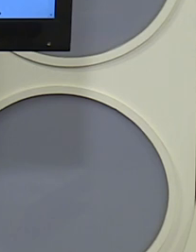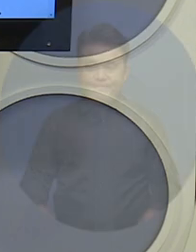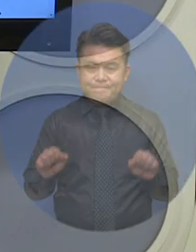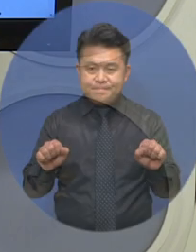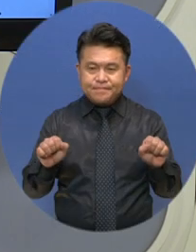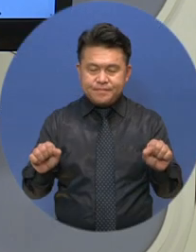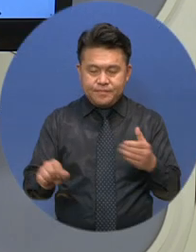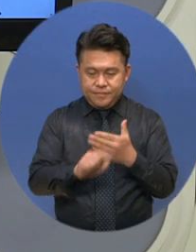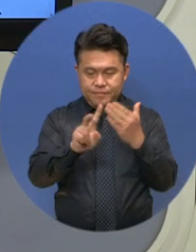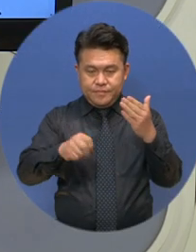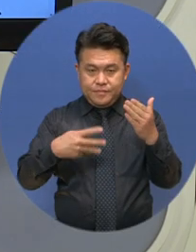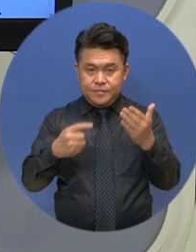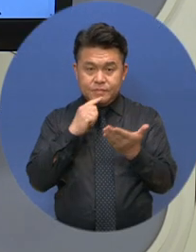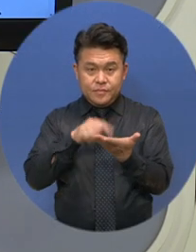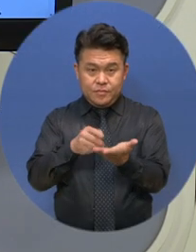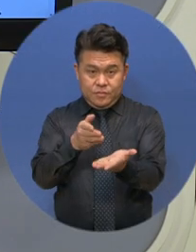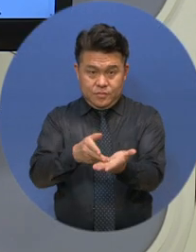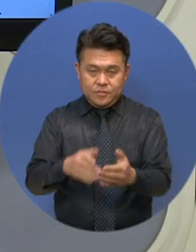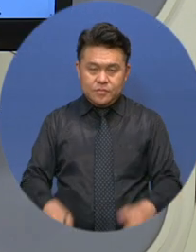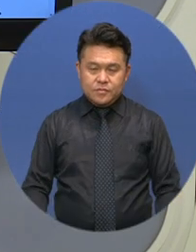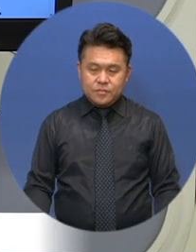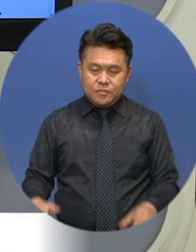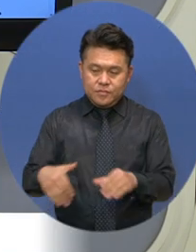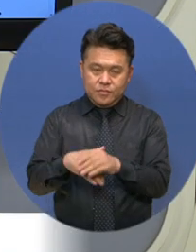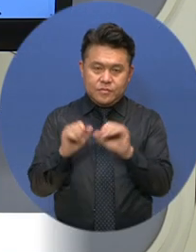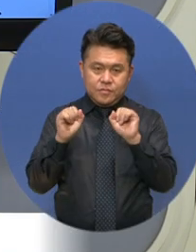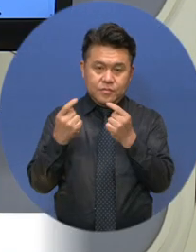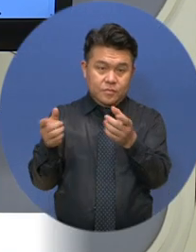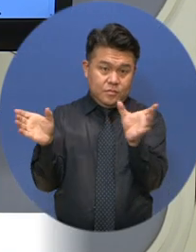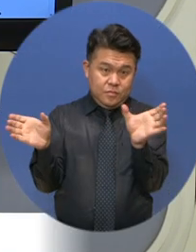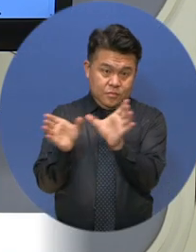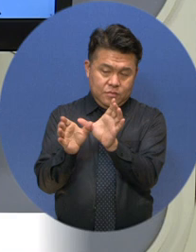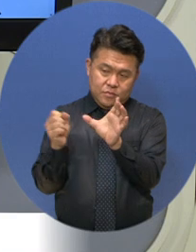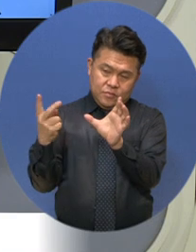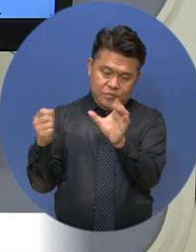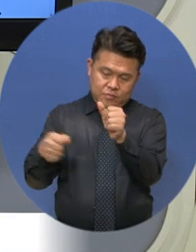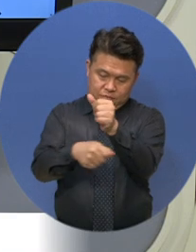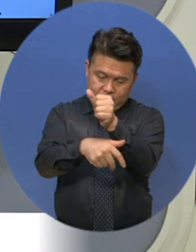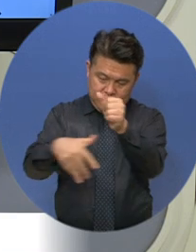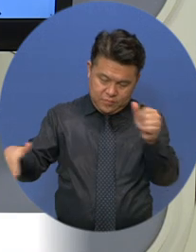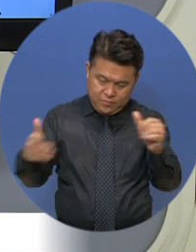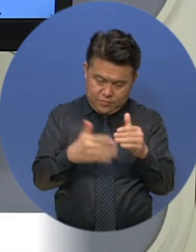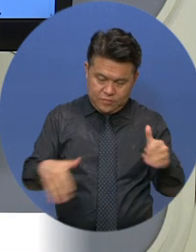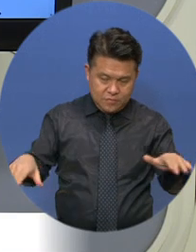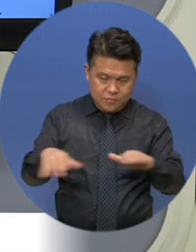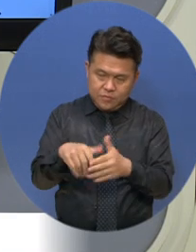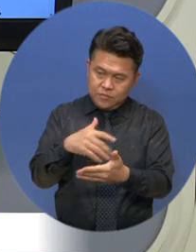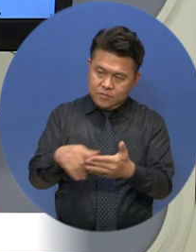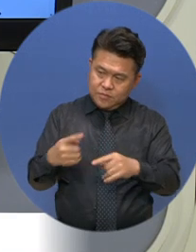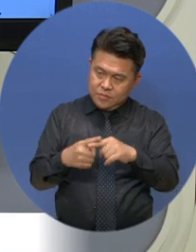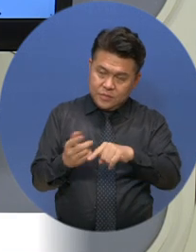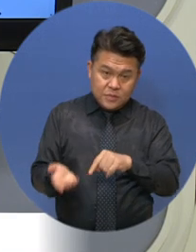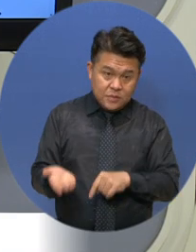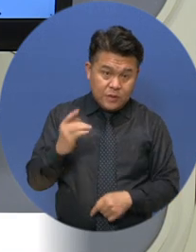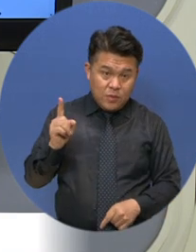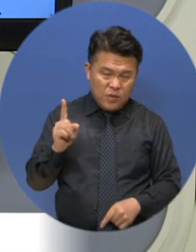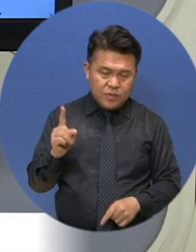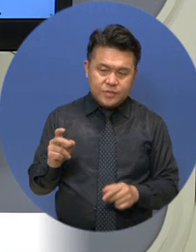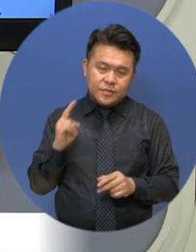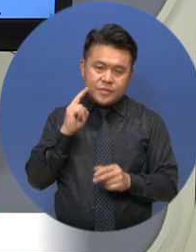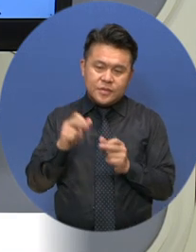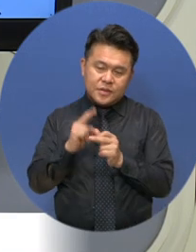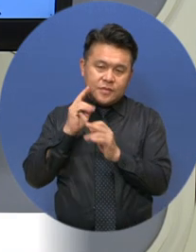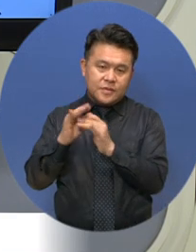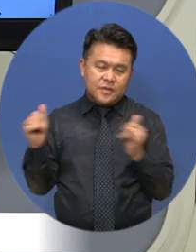9월 23일 만만한 했습니다 문화체육관광부와 절반에 가까운 산하 공공기관의 중증장애인